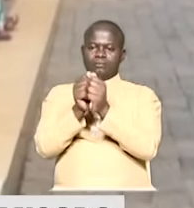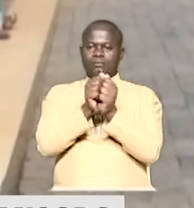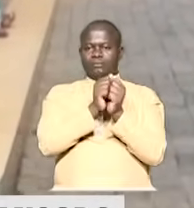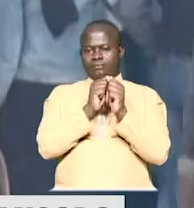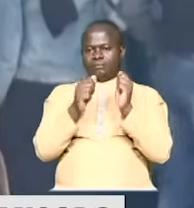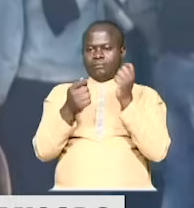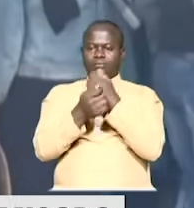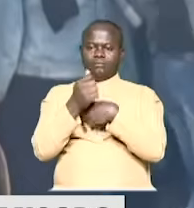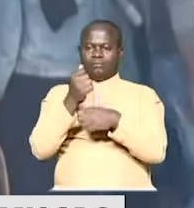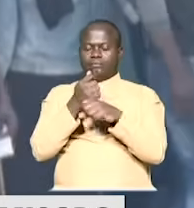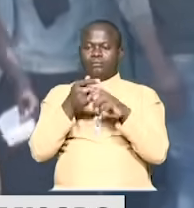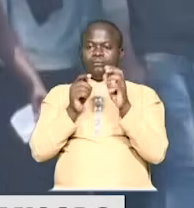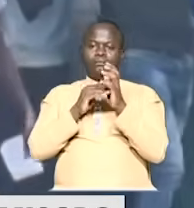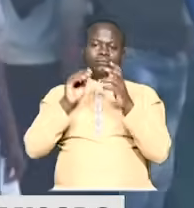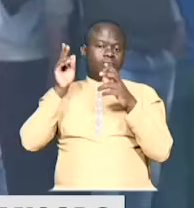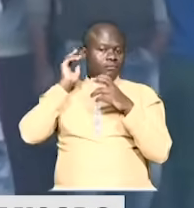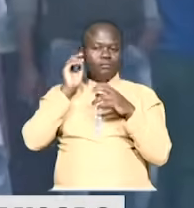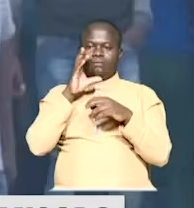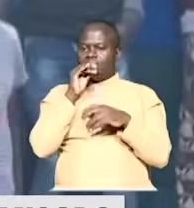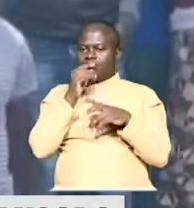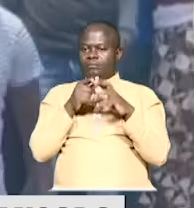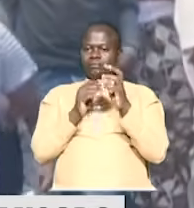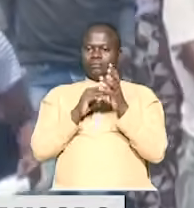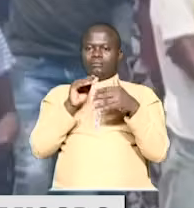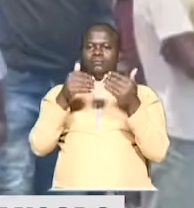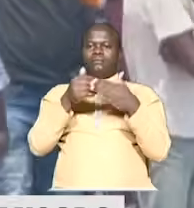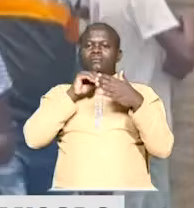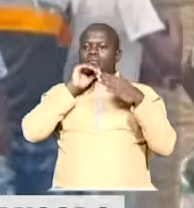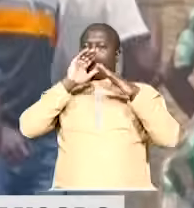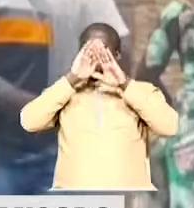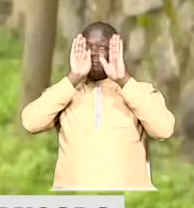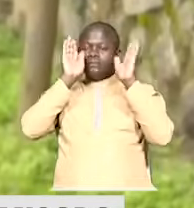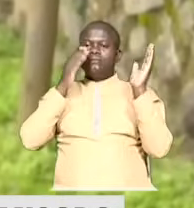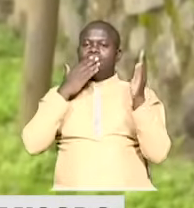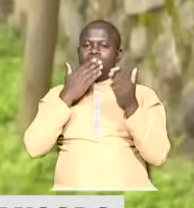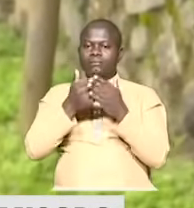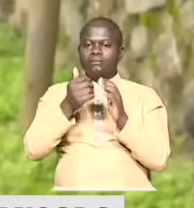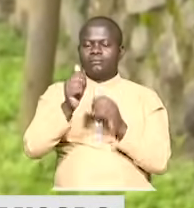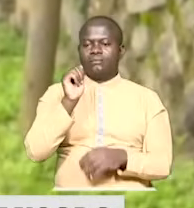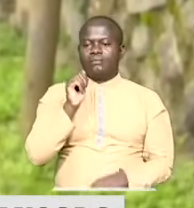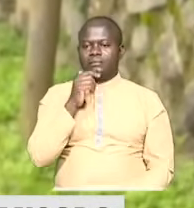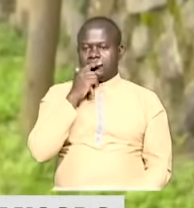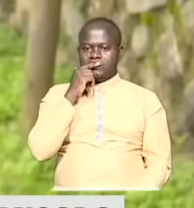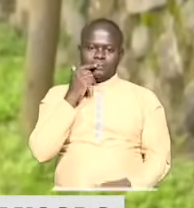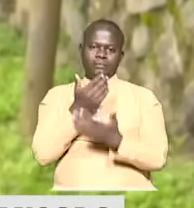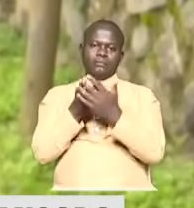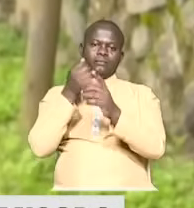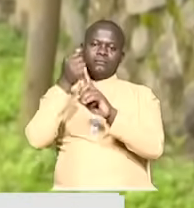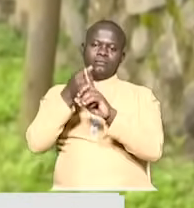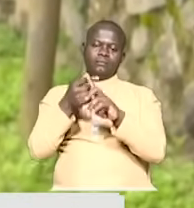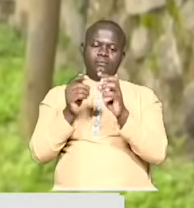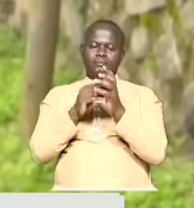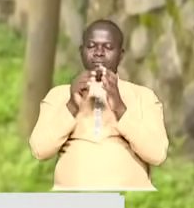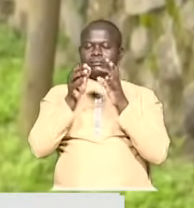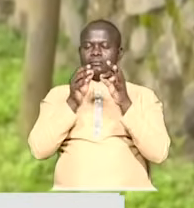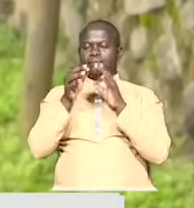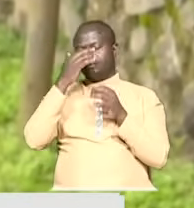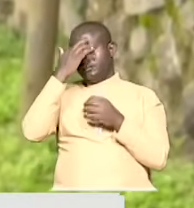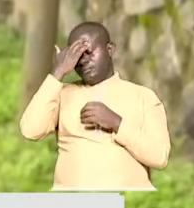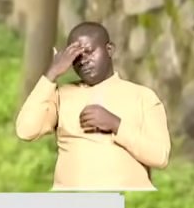zakozwe bumvise bazivuga ariko batasobanukiwe neza ibyazo. Turasaba ubuvugizi bakanadusobanurira